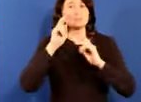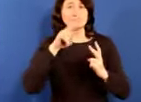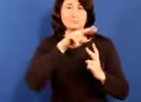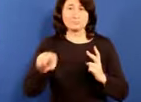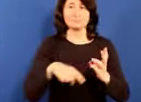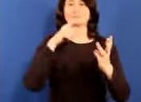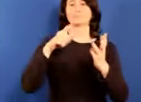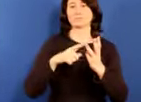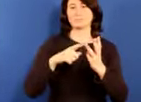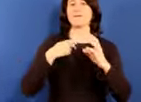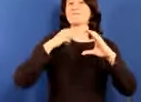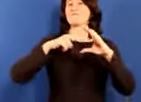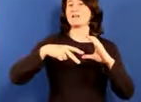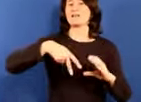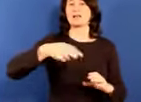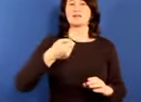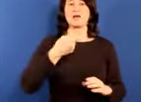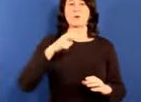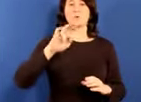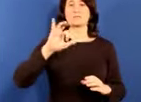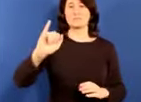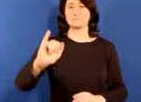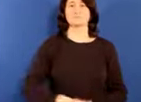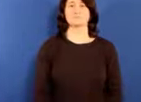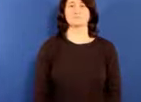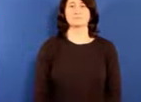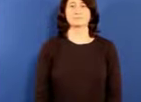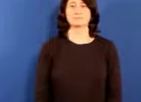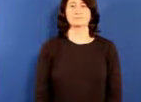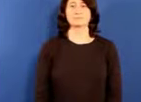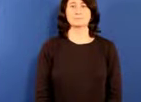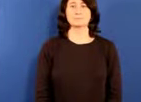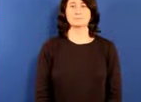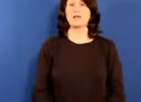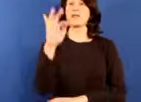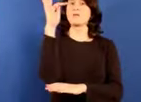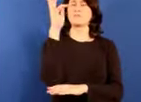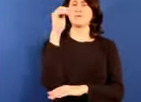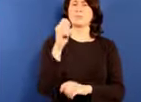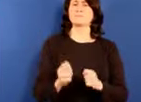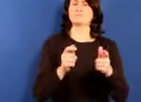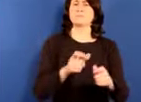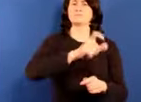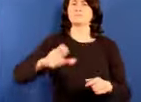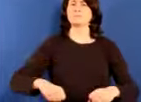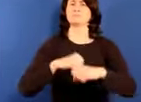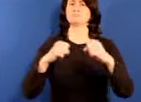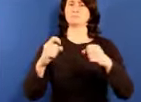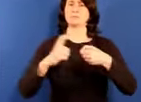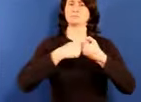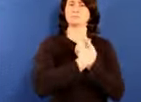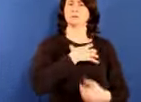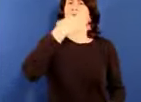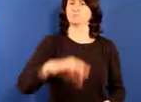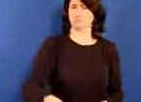eta pentsiodunen elkarterekin adostu dira. Bizkaiko Foru Aldundiak adineko pertsonek gure gizartarentzat kapital